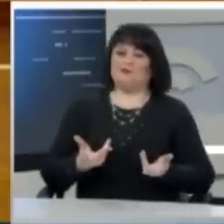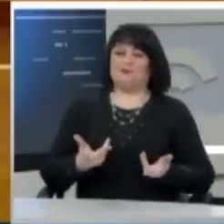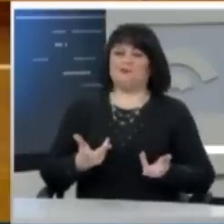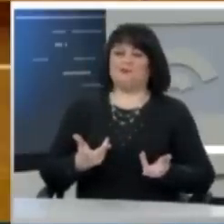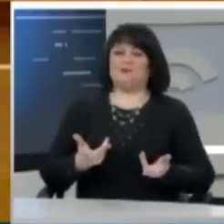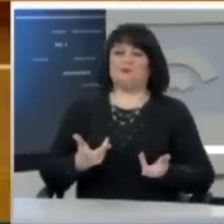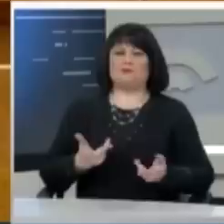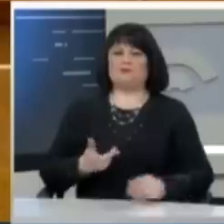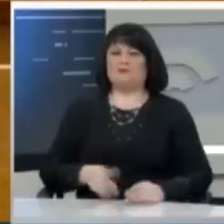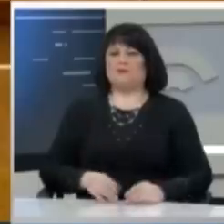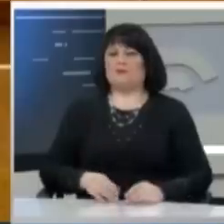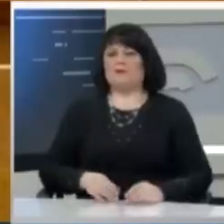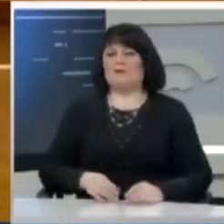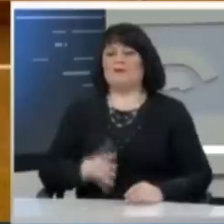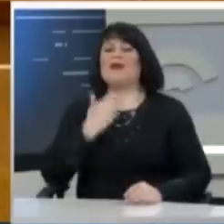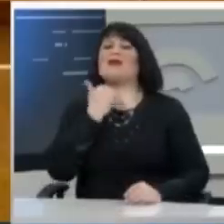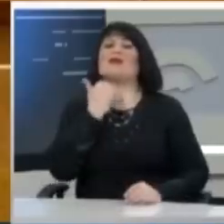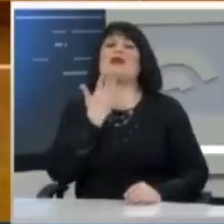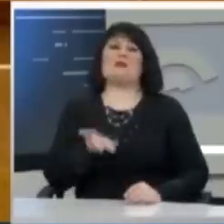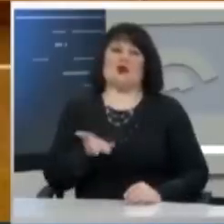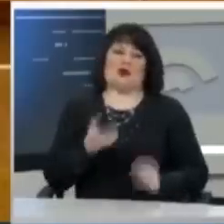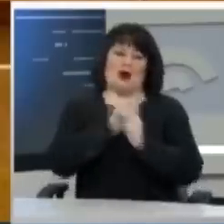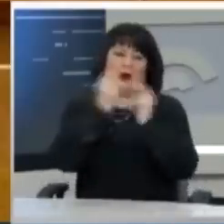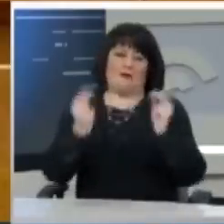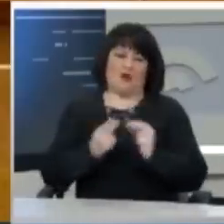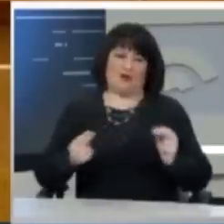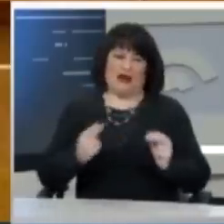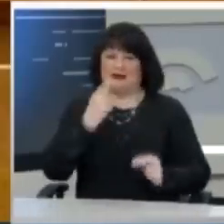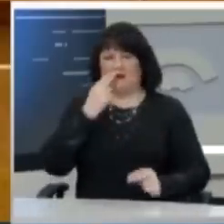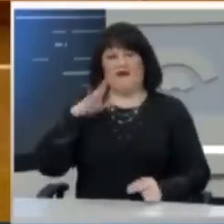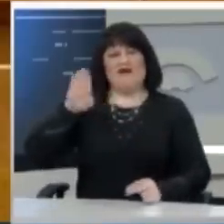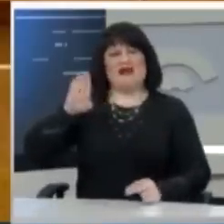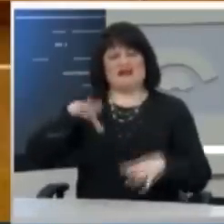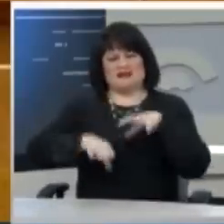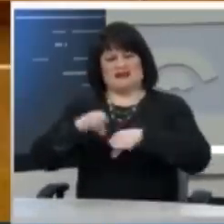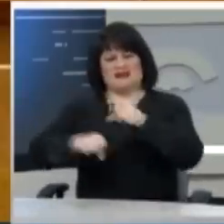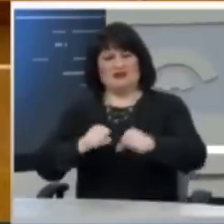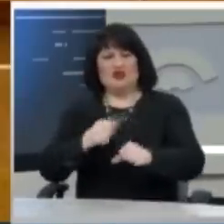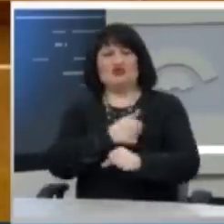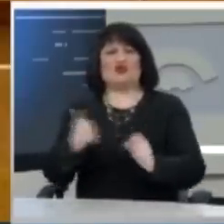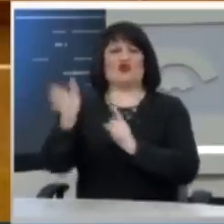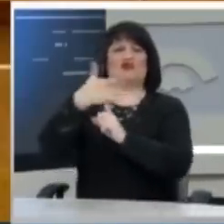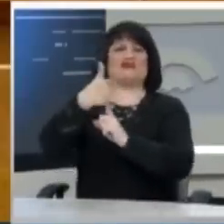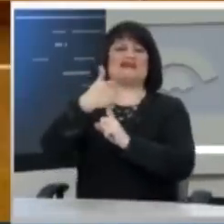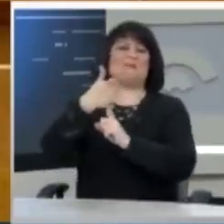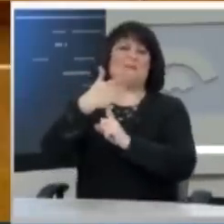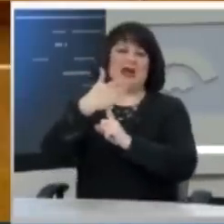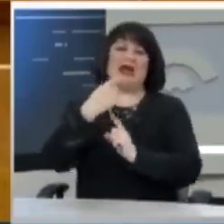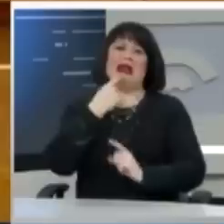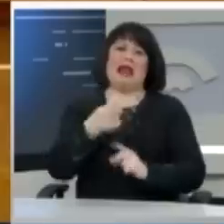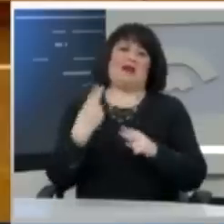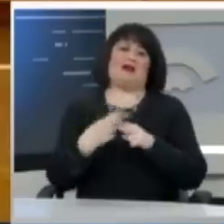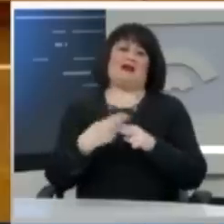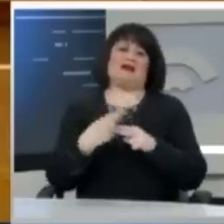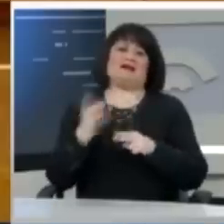ότι δεν είναι δυνατόν να πολεμηθεί αποτελεσματικά ο φασισμός με τη σημαία και τις δίθεν αξίες